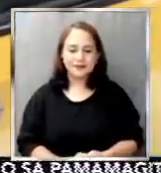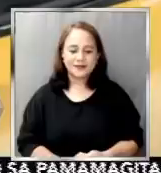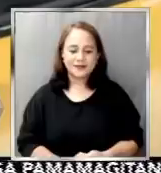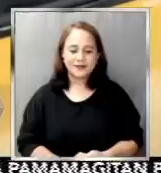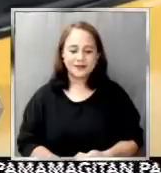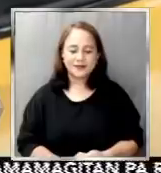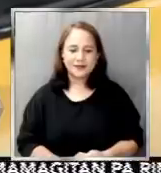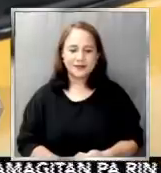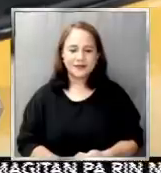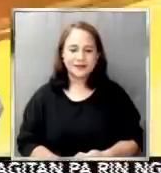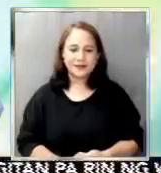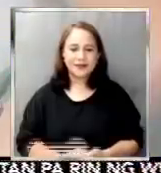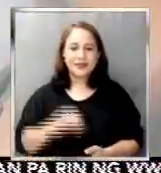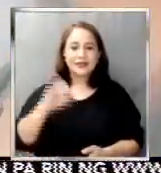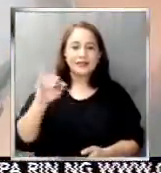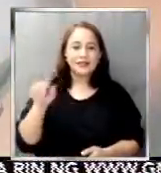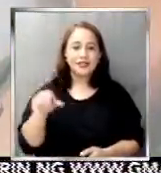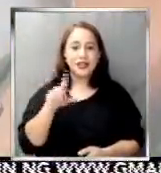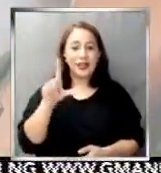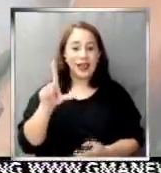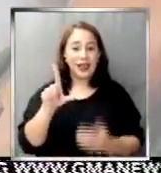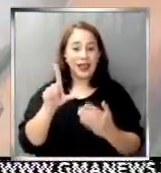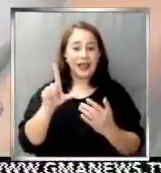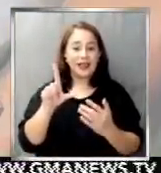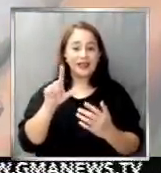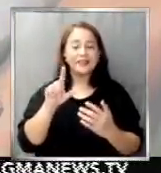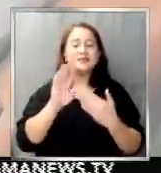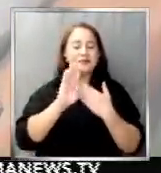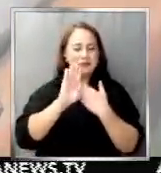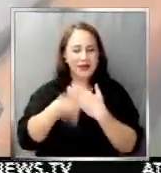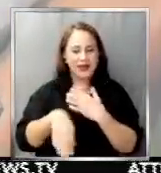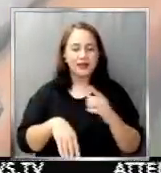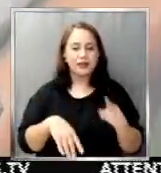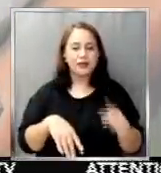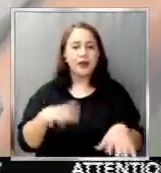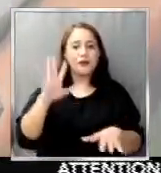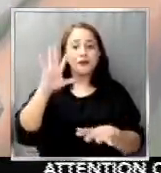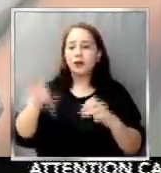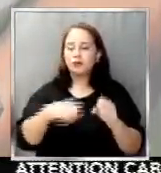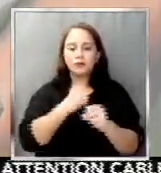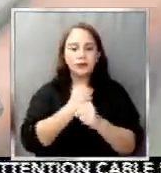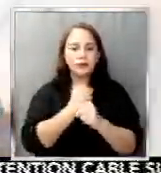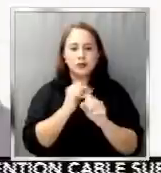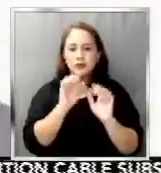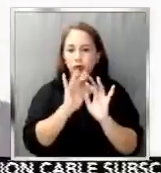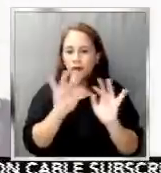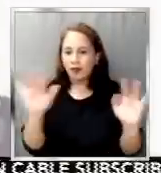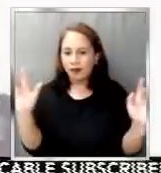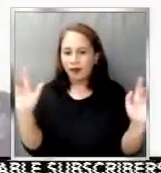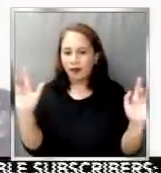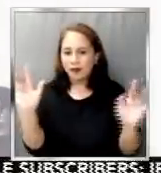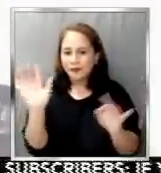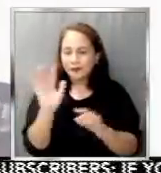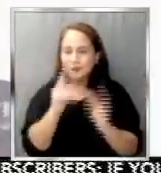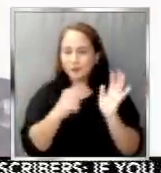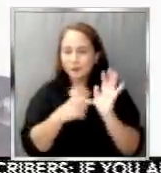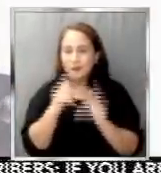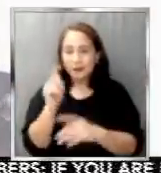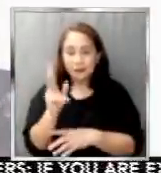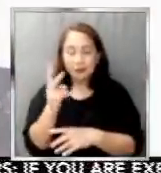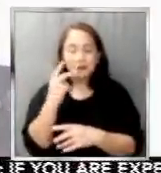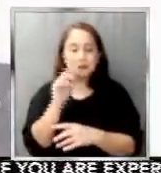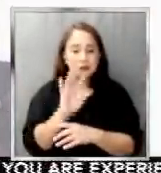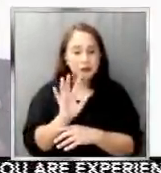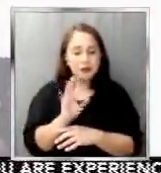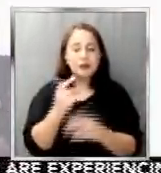JL is back! Matapos ang halos limang taon na pagdiban sa limelight, nagbabalik si John Lloyd Cruz at mapapanood siya